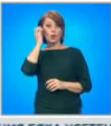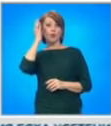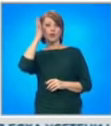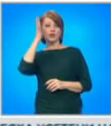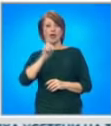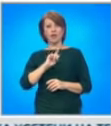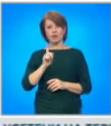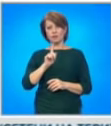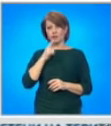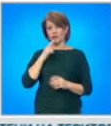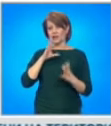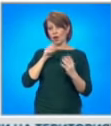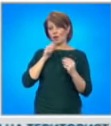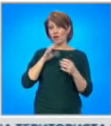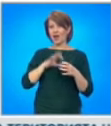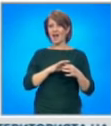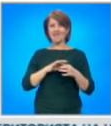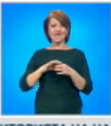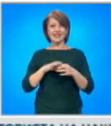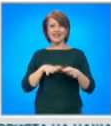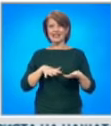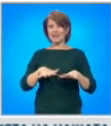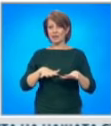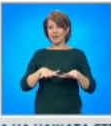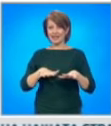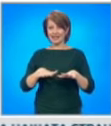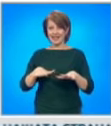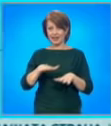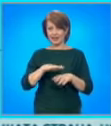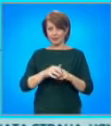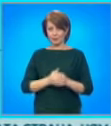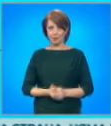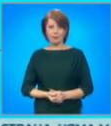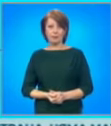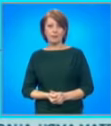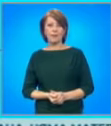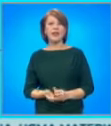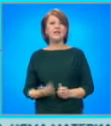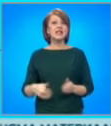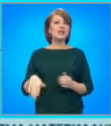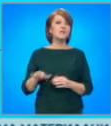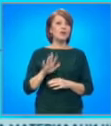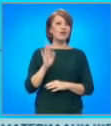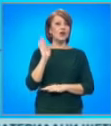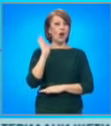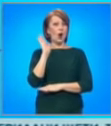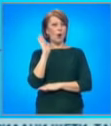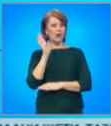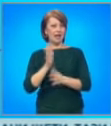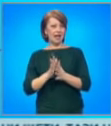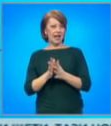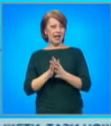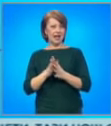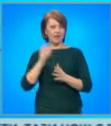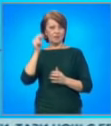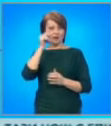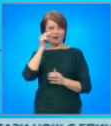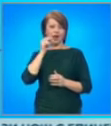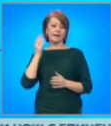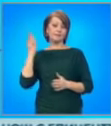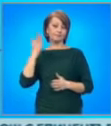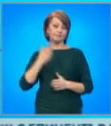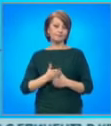може да се говори за връзка между земетресенията. Все повече хотелиери в страната слагат край на дейността